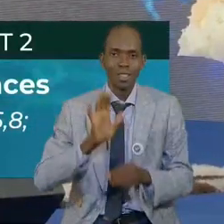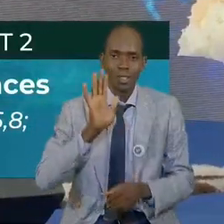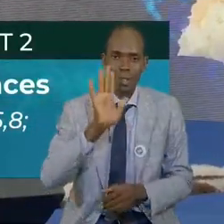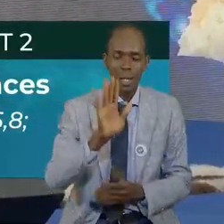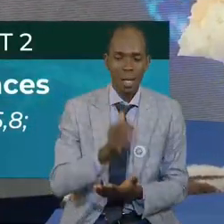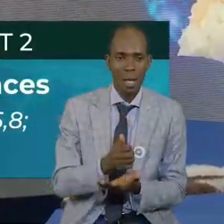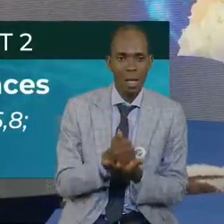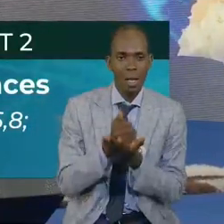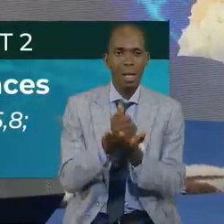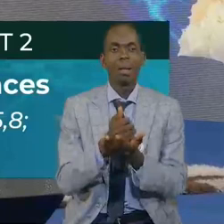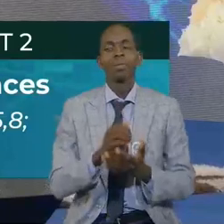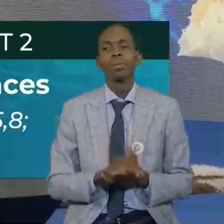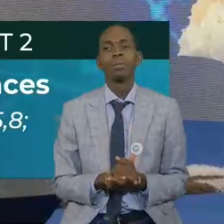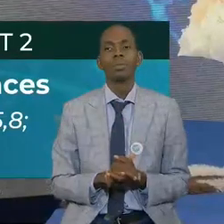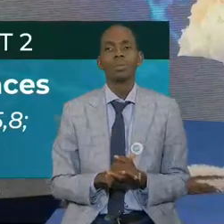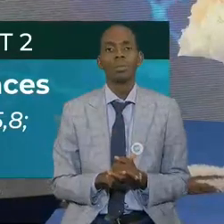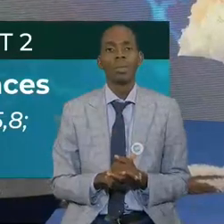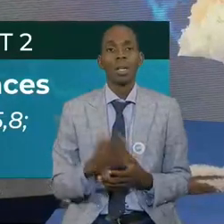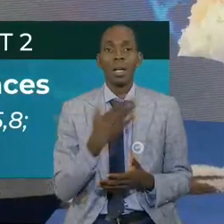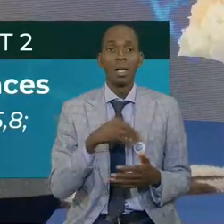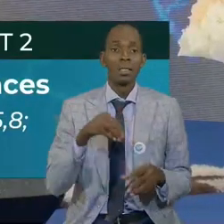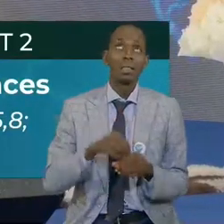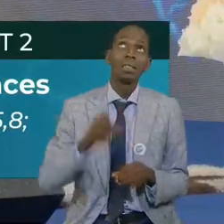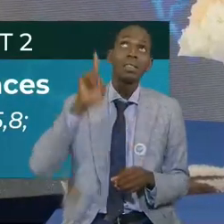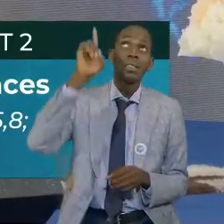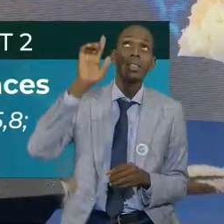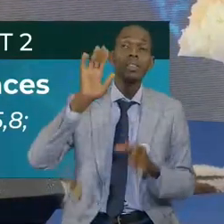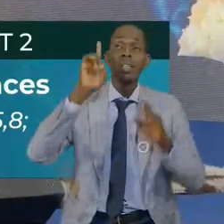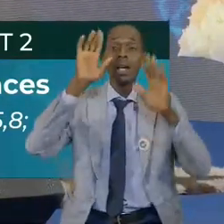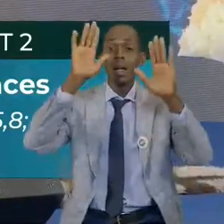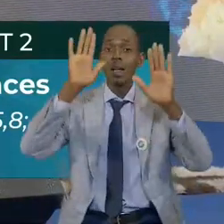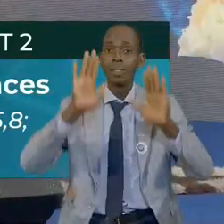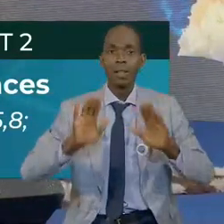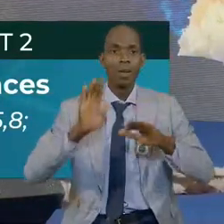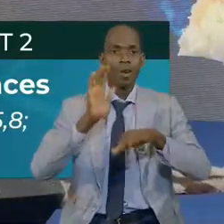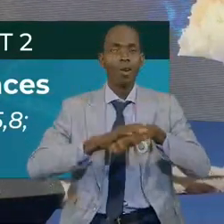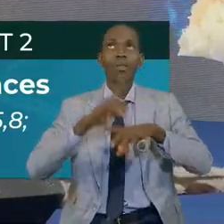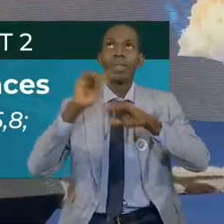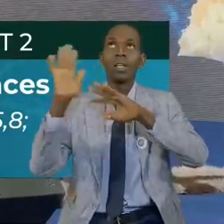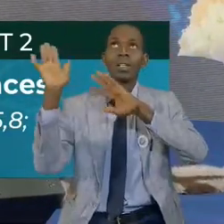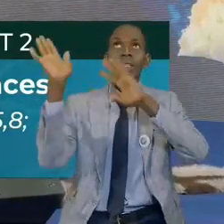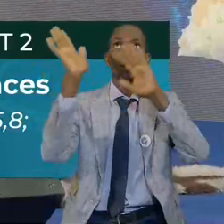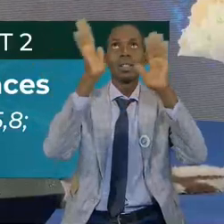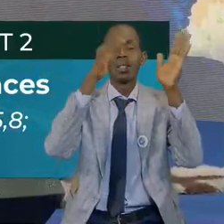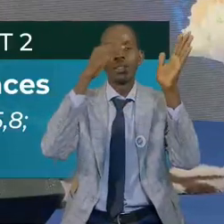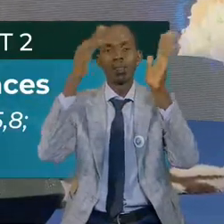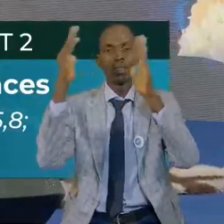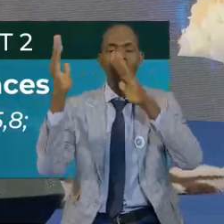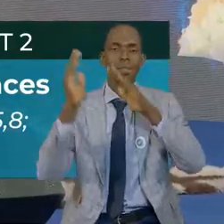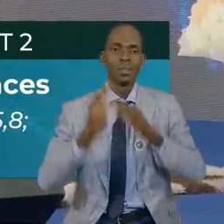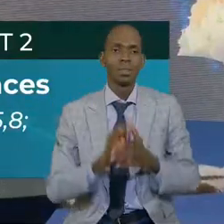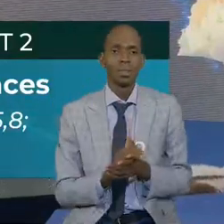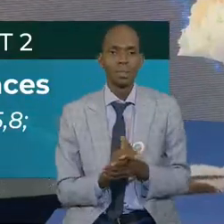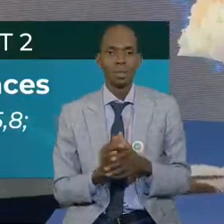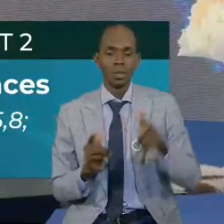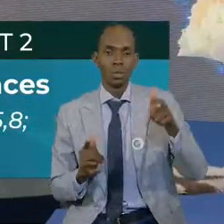aide. And in his excellency on the sky. Il est avec majesté porté sur les nuées. Verse